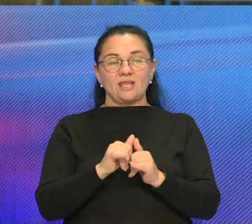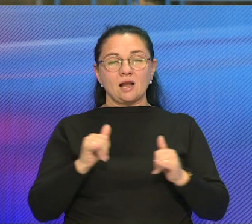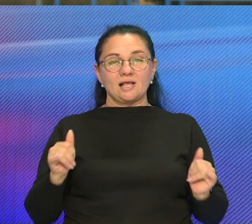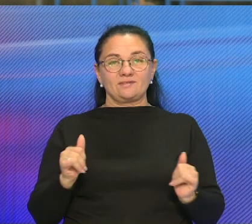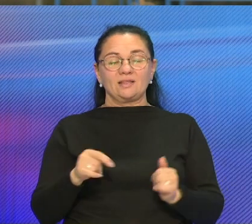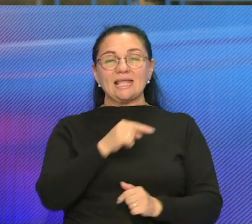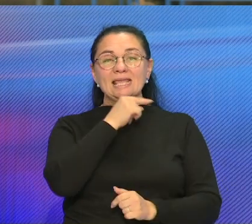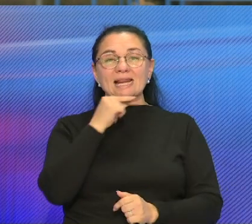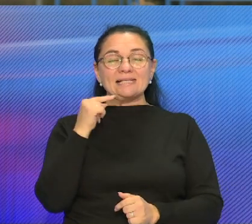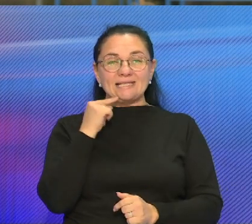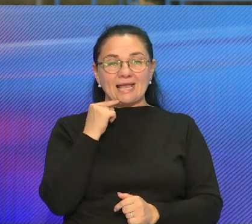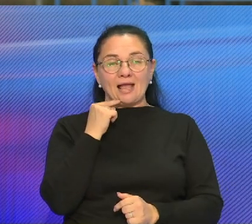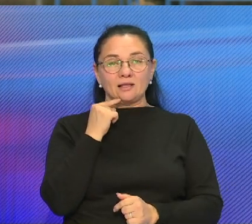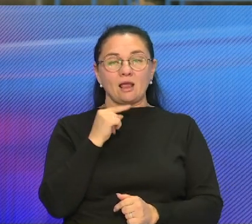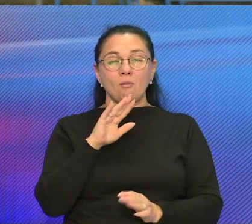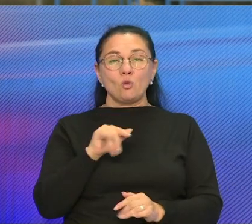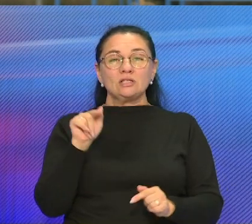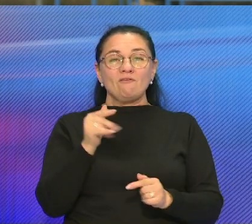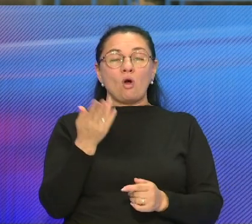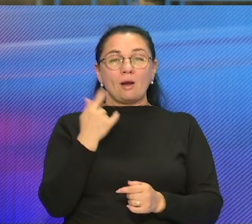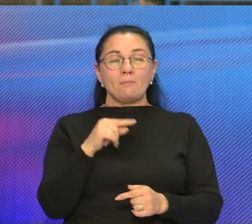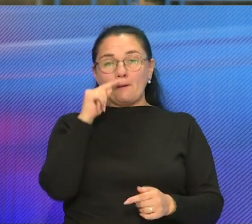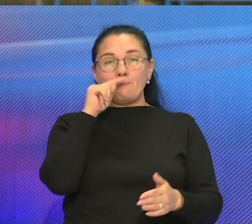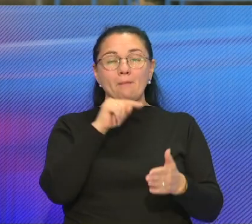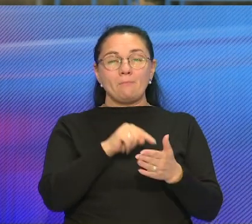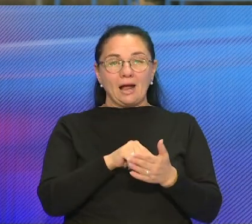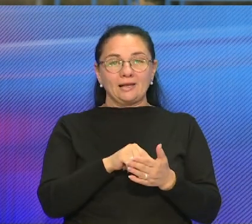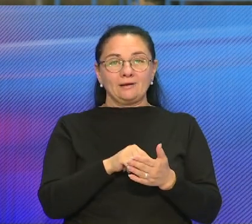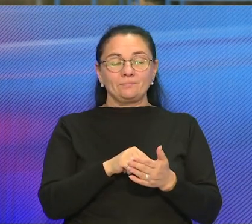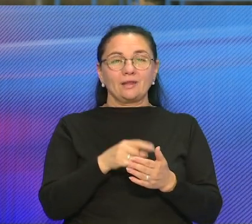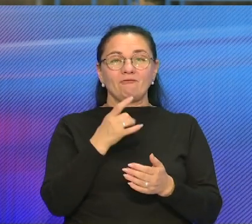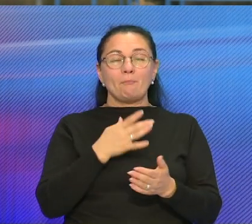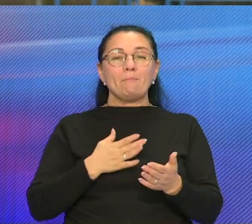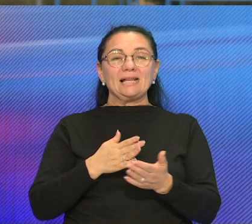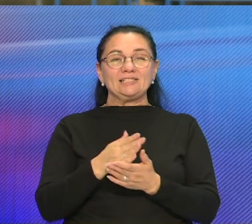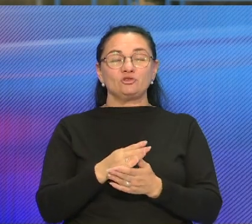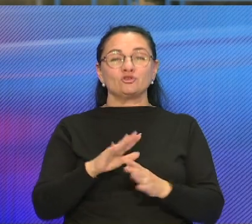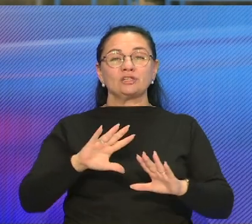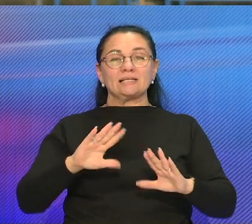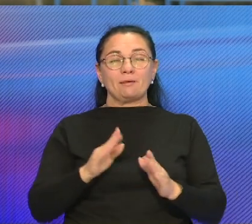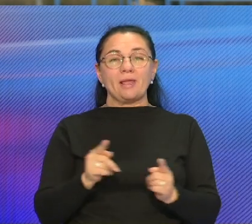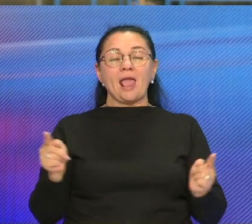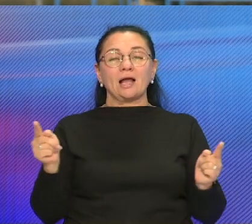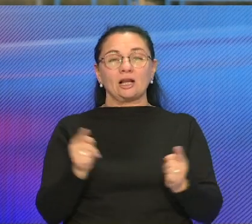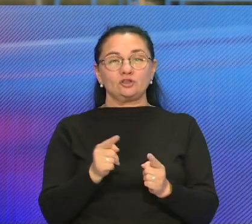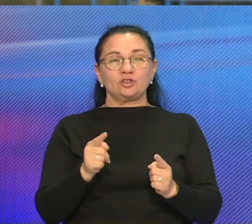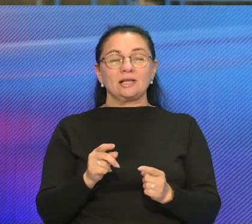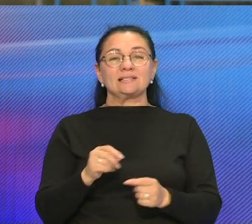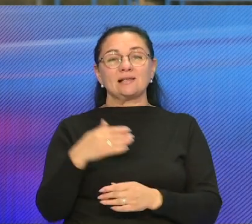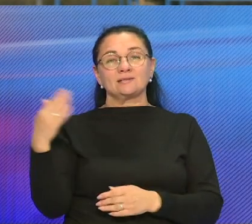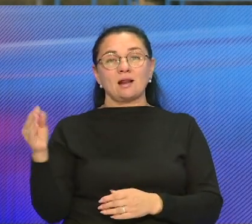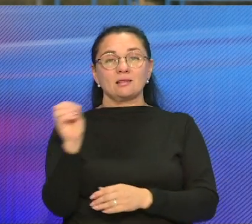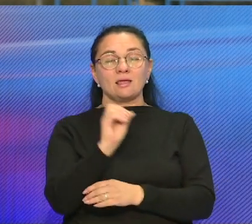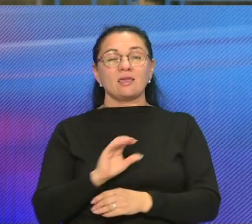попали, в том числе после известных политических событий ограничения со стороны Евросоюза,